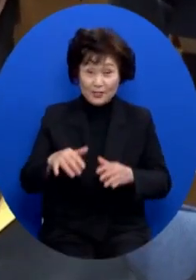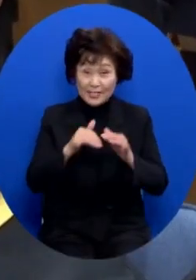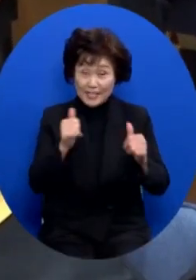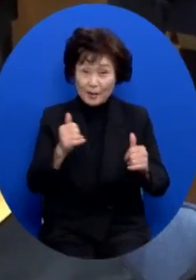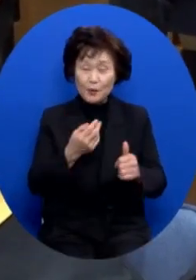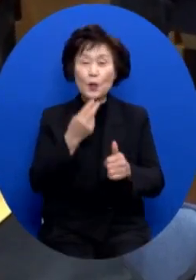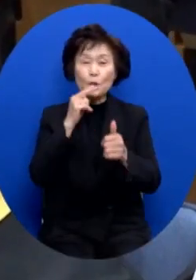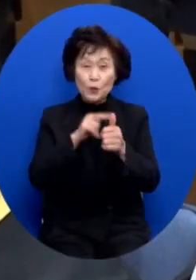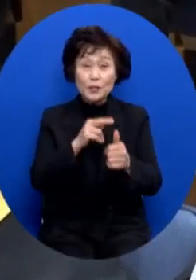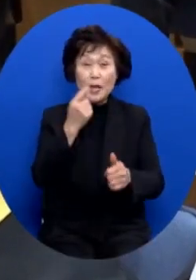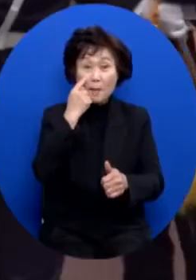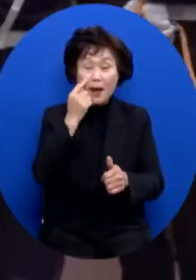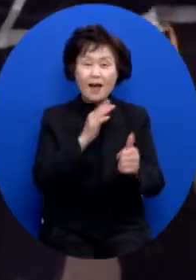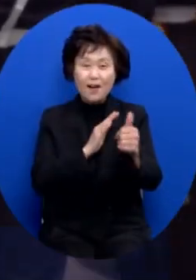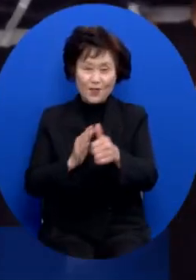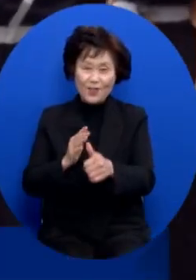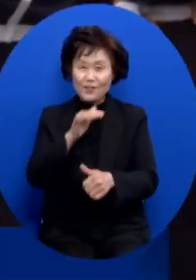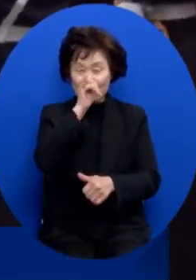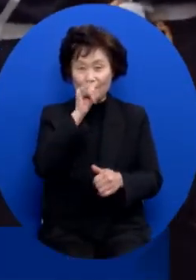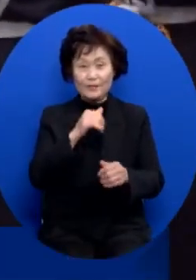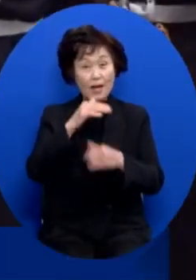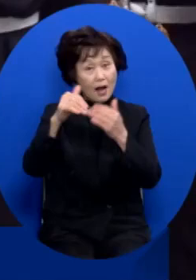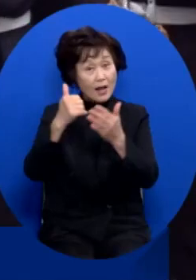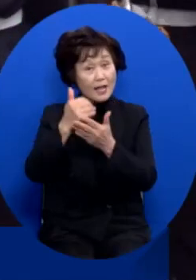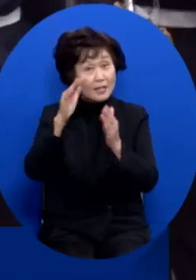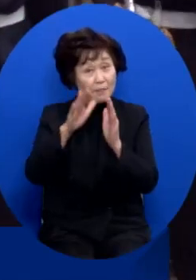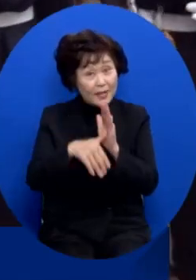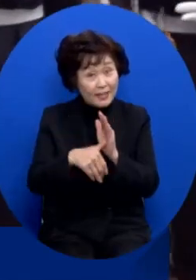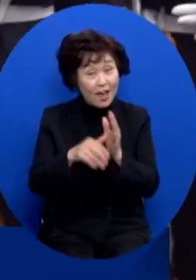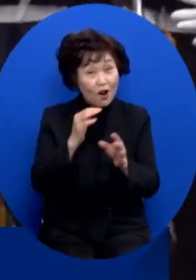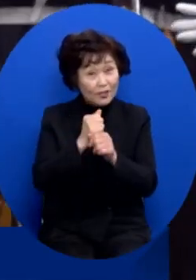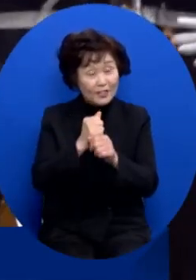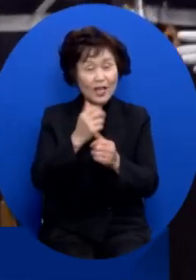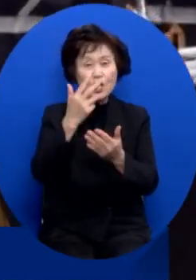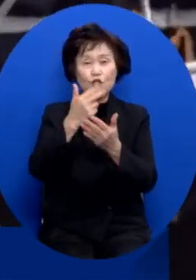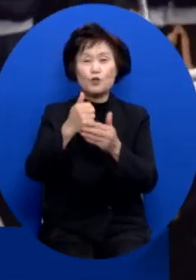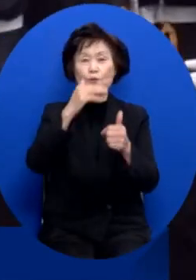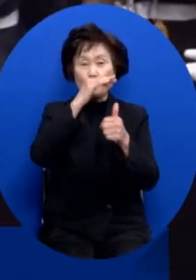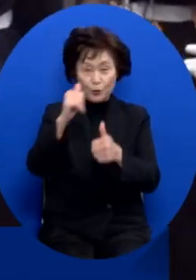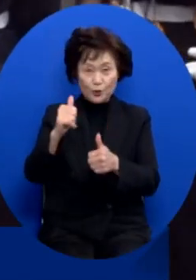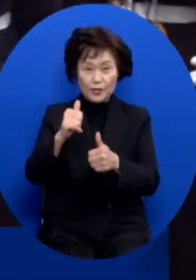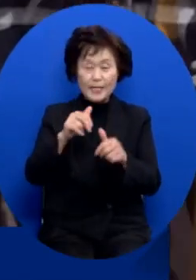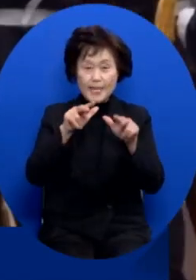도전을 권합니다. 하나님의 때는 주님이 부르시는 바로